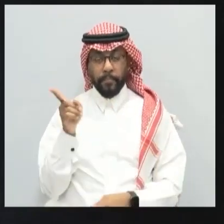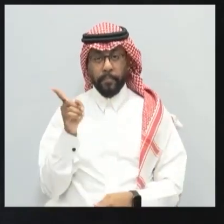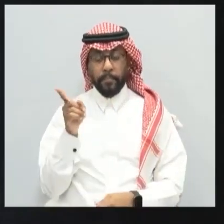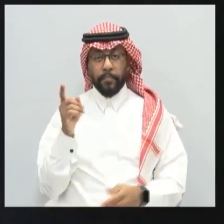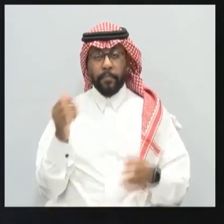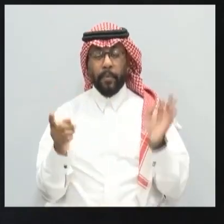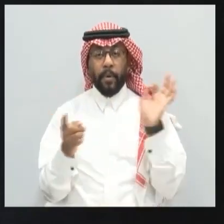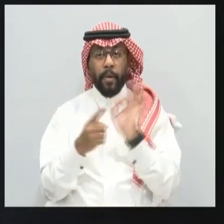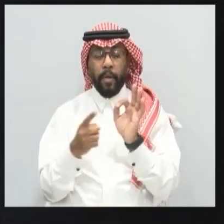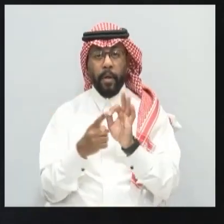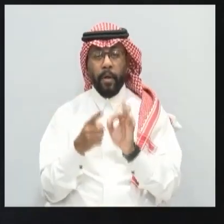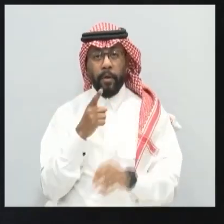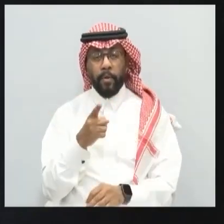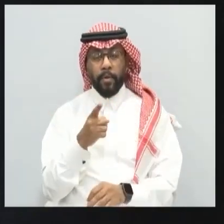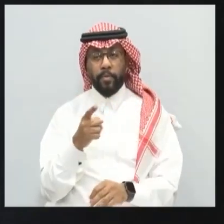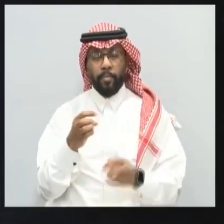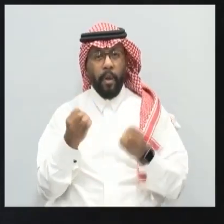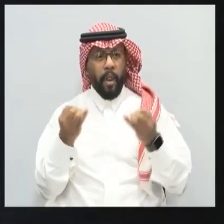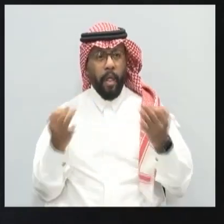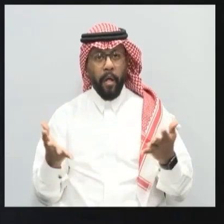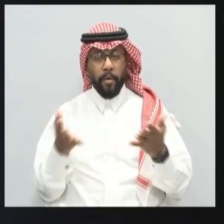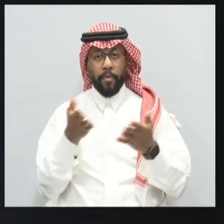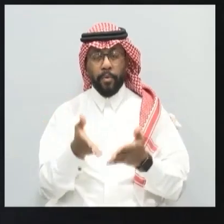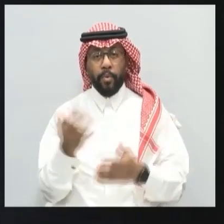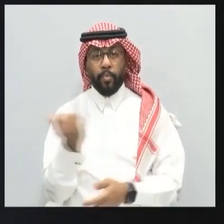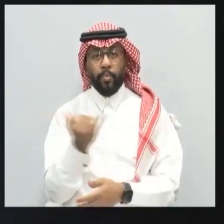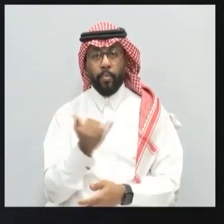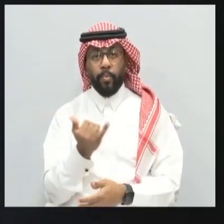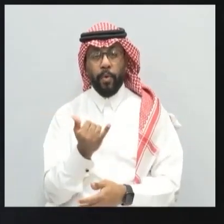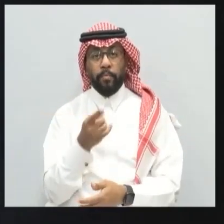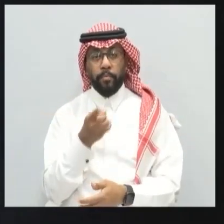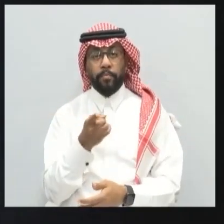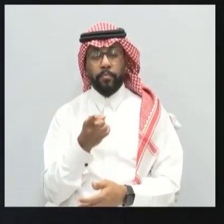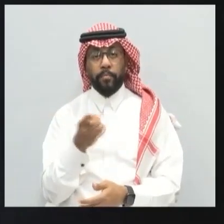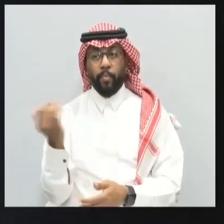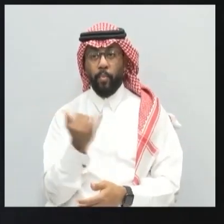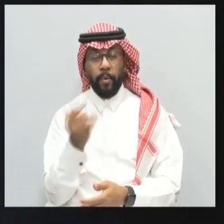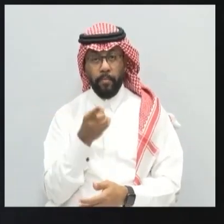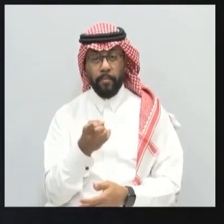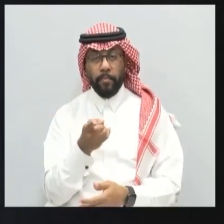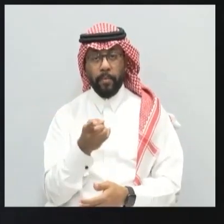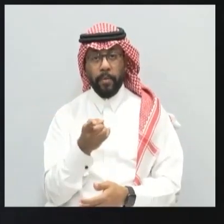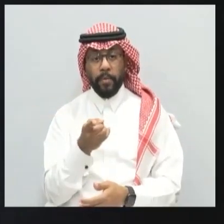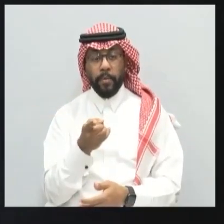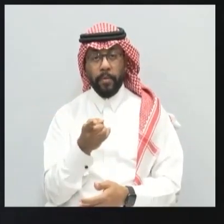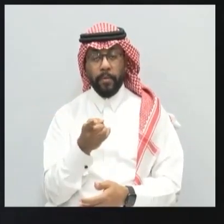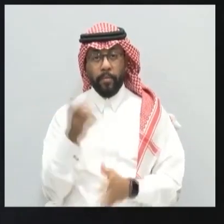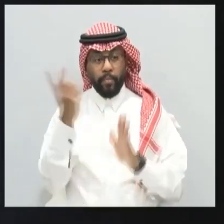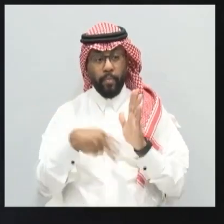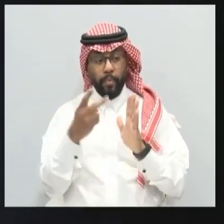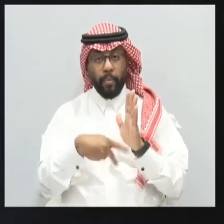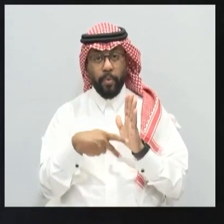النقطه لابد هنالك نقاط تشكل اهميه وقد تكون امرا حاسما